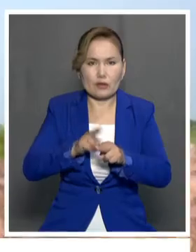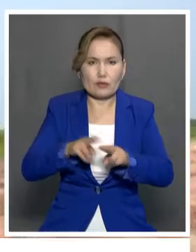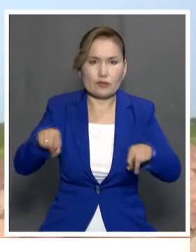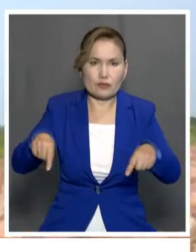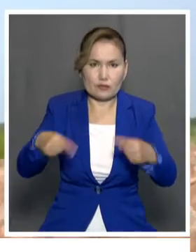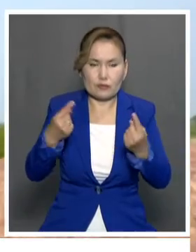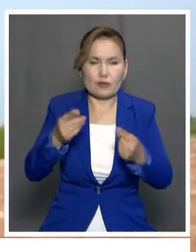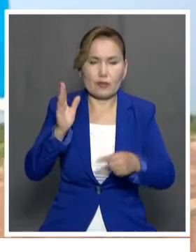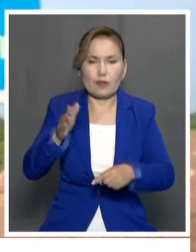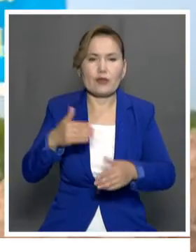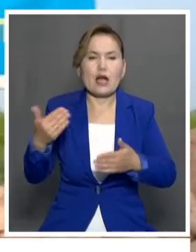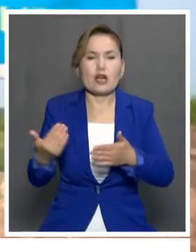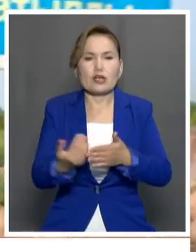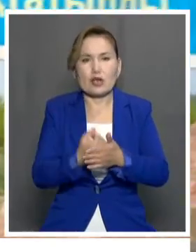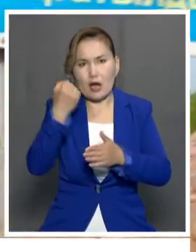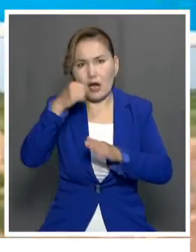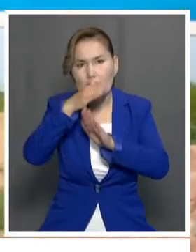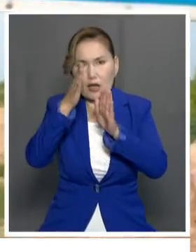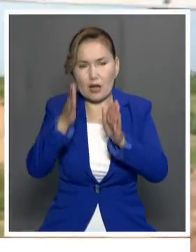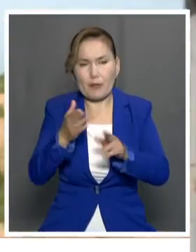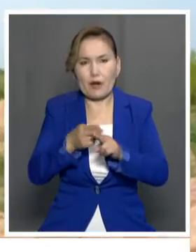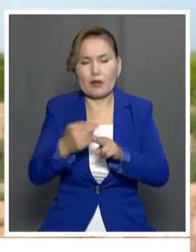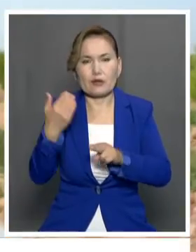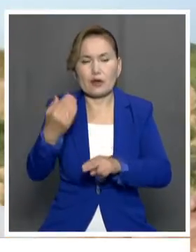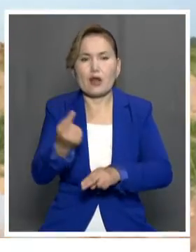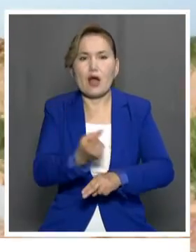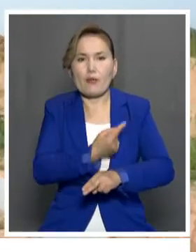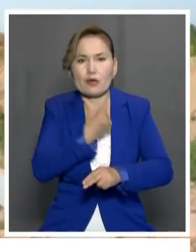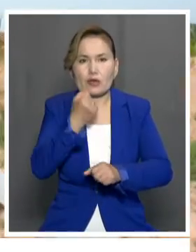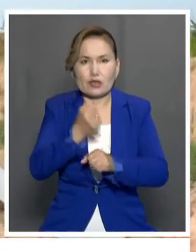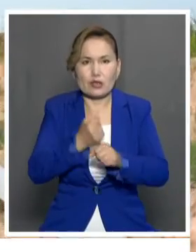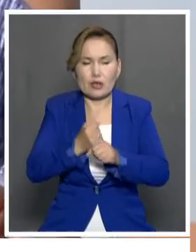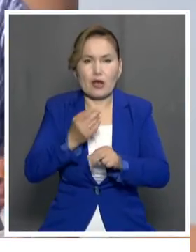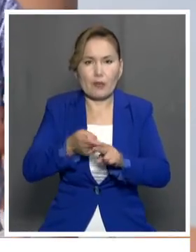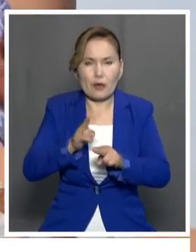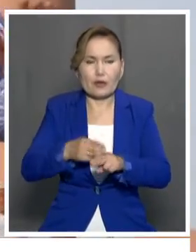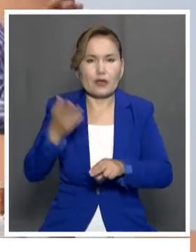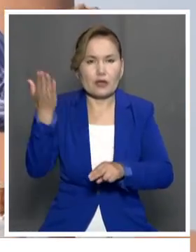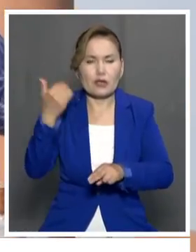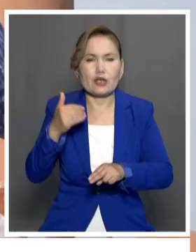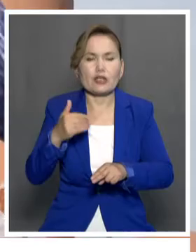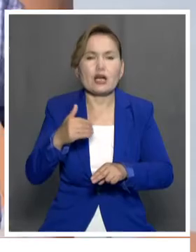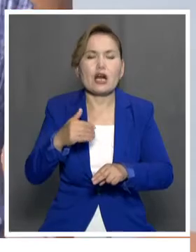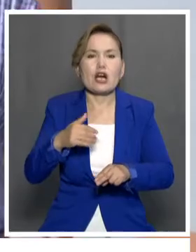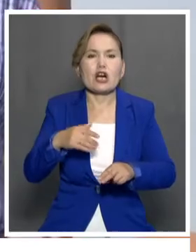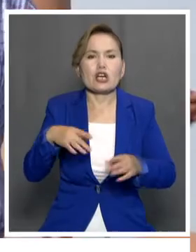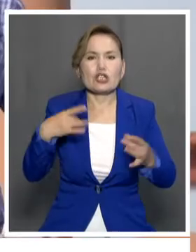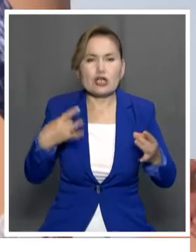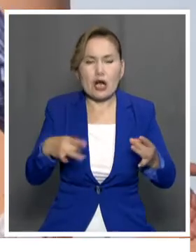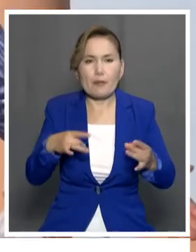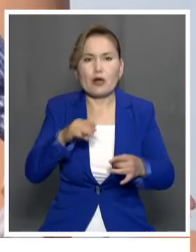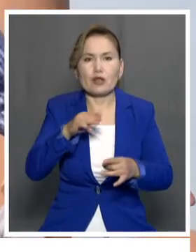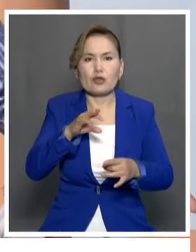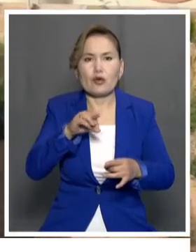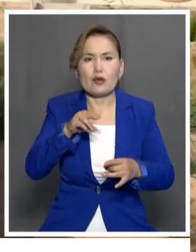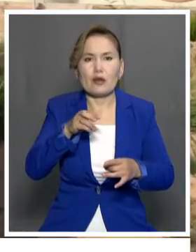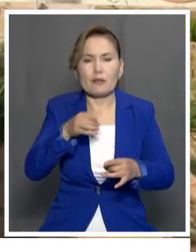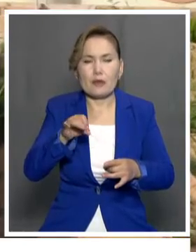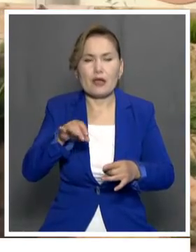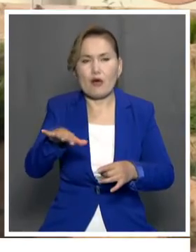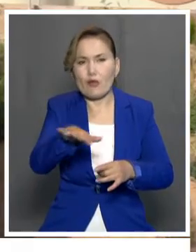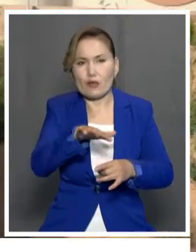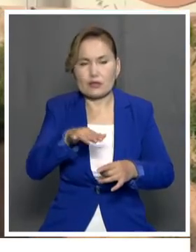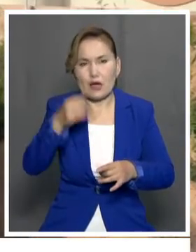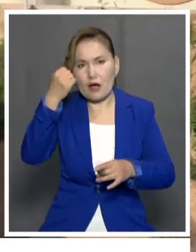жүргізіледі. Жаңа ескерткішті Темірхан Құлжігіт есімді мүсінші салмақ. Ол бұған дейін Жамбыл мен Төле бидің бейнесін өз деңгейінде сомдап шыққан